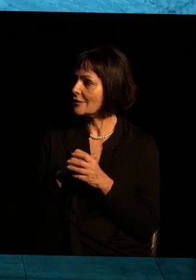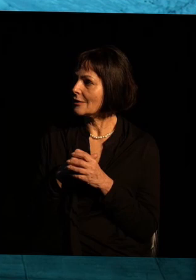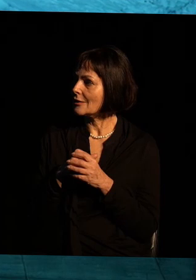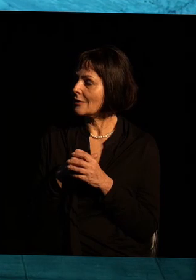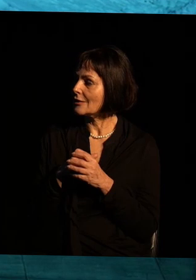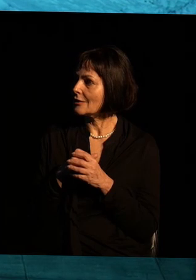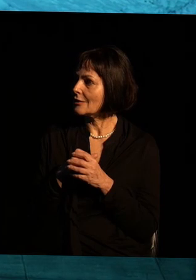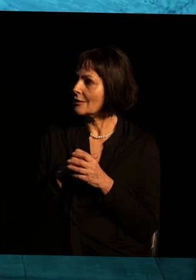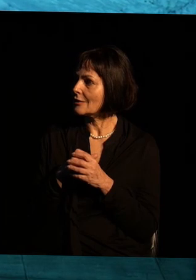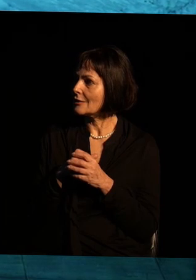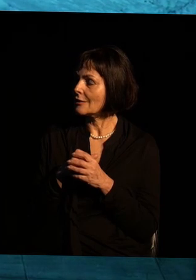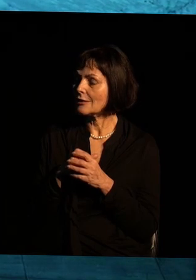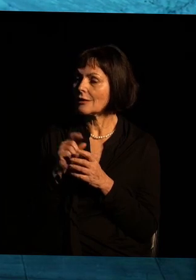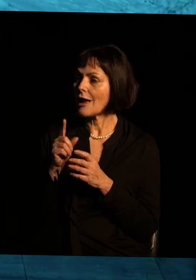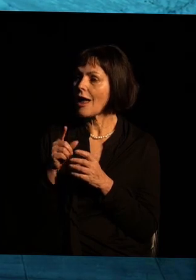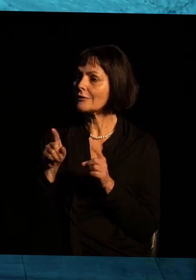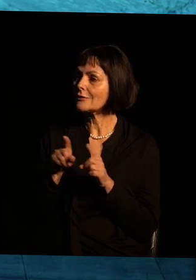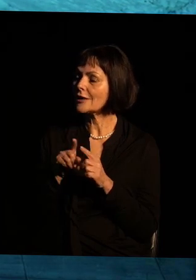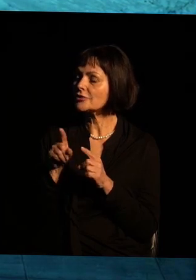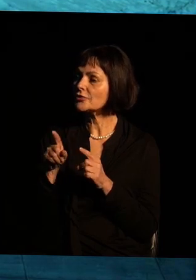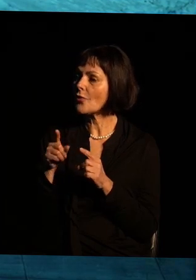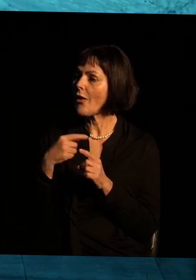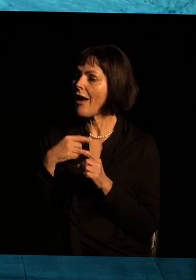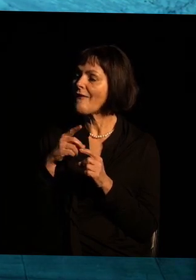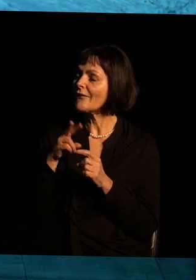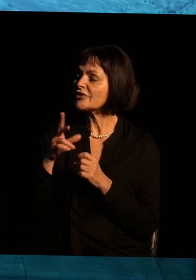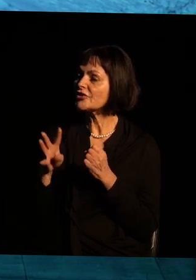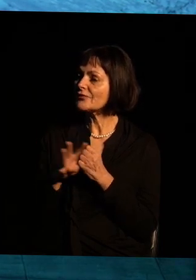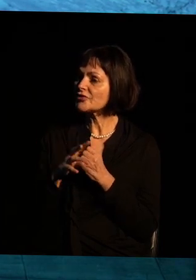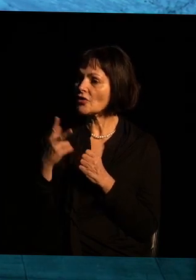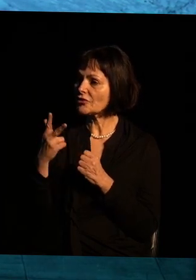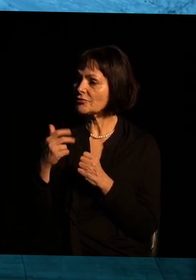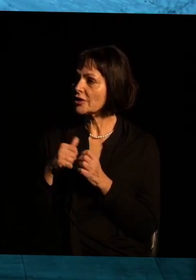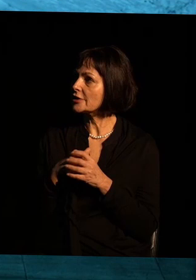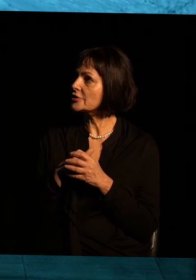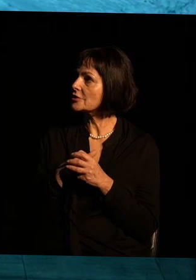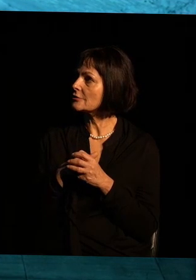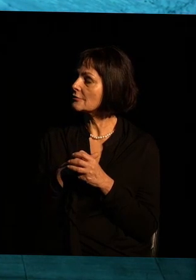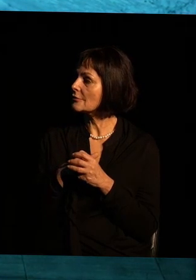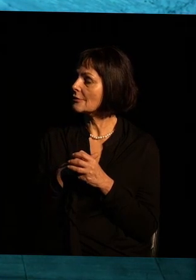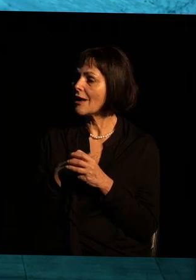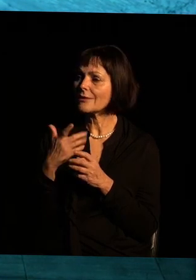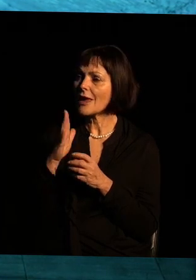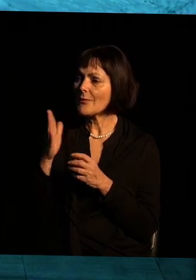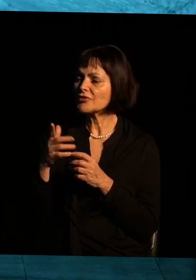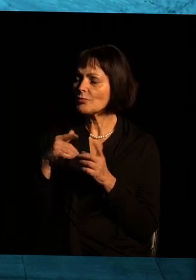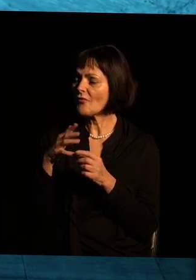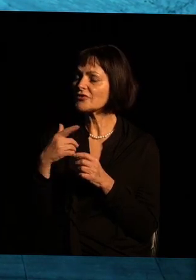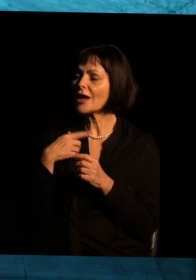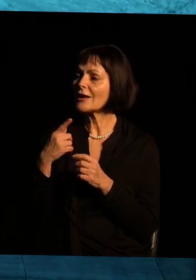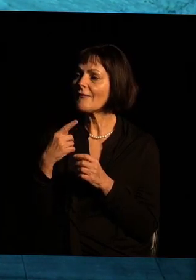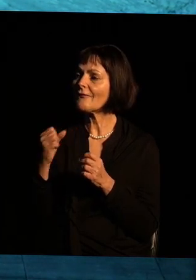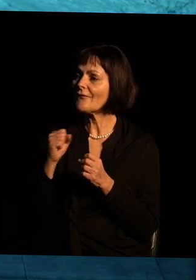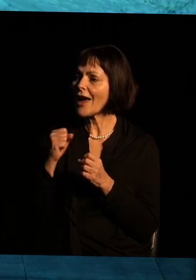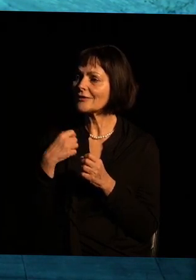mówiliśmy, natomiast no tutaj wejście w 93 roku do Gonkinshofera, nie będziemy mówić o samym przejściu, natomiast